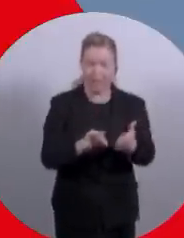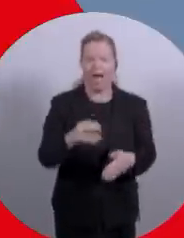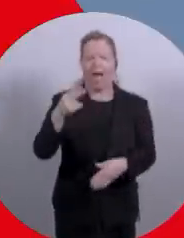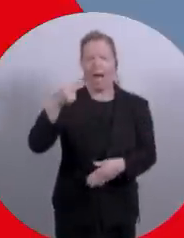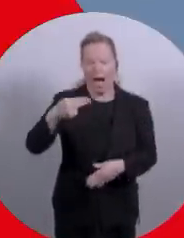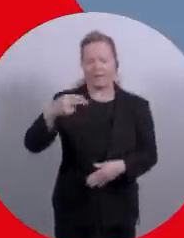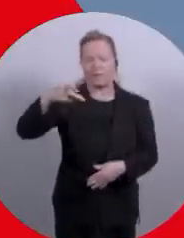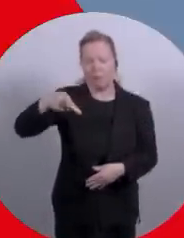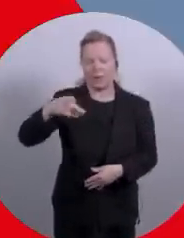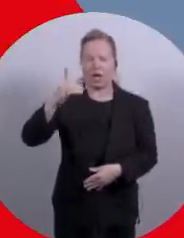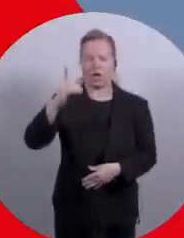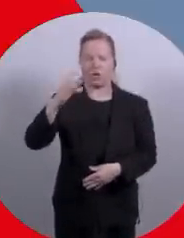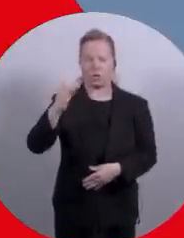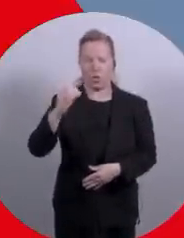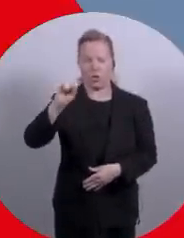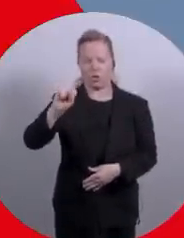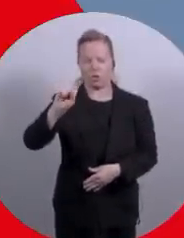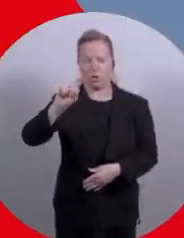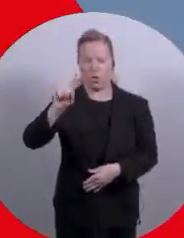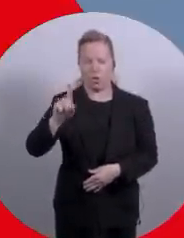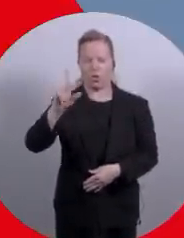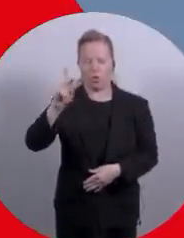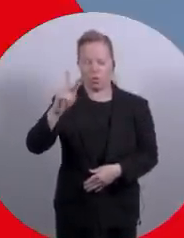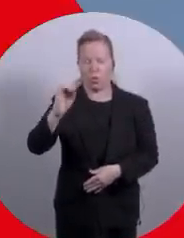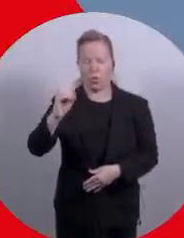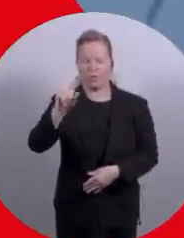Hans Peter doskozil vielen Dank Freundschaft